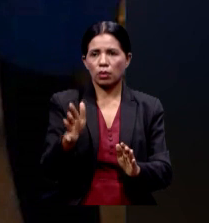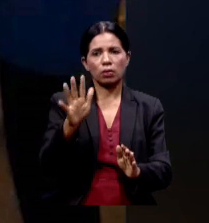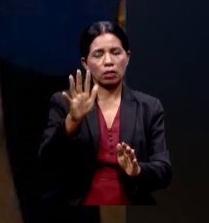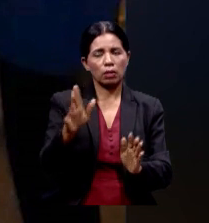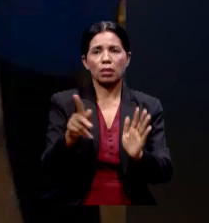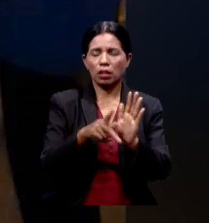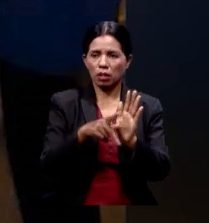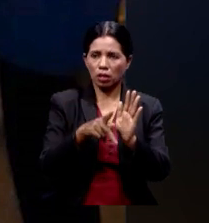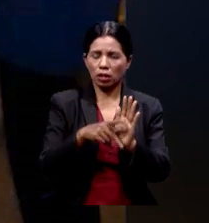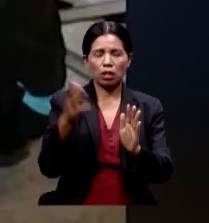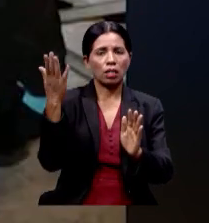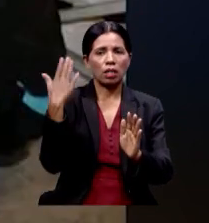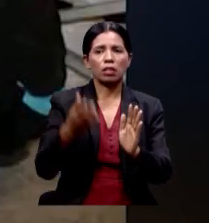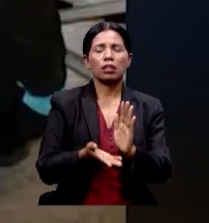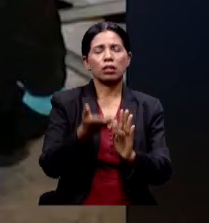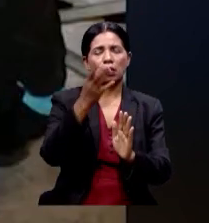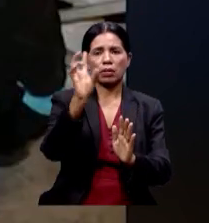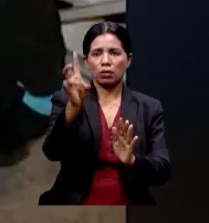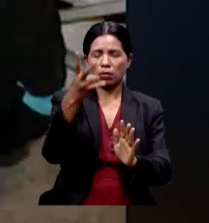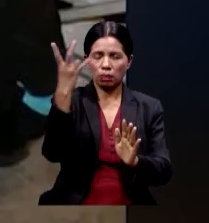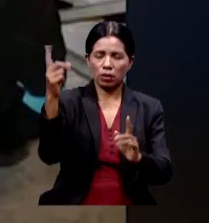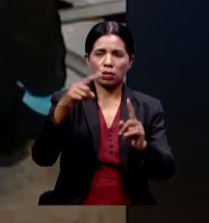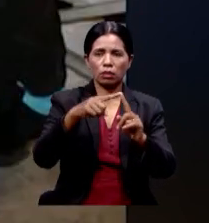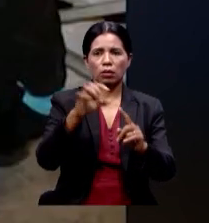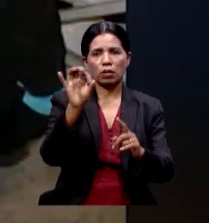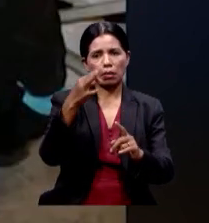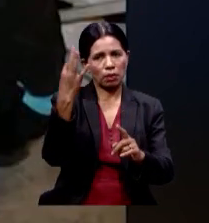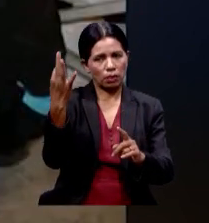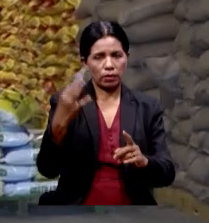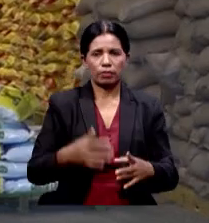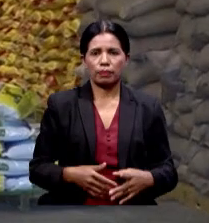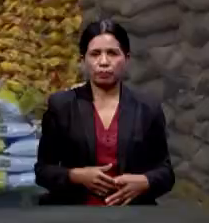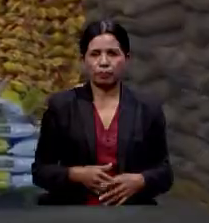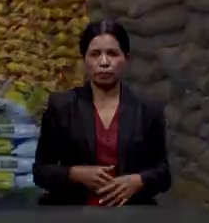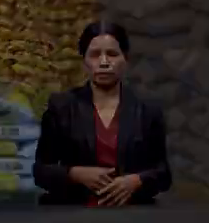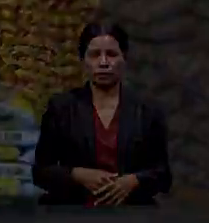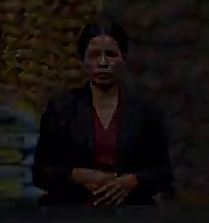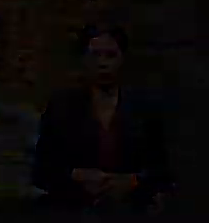dolar san resin tolu saiba dolar san resin hitu to dolar san resin valu. Lamberto da Silva, GMN.